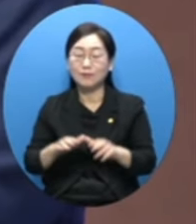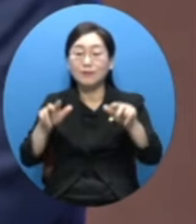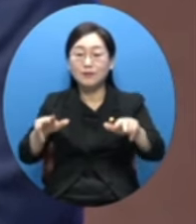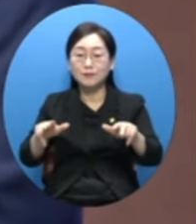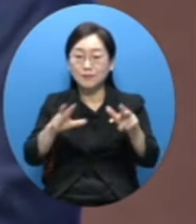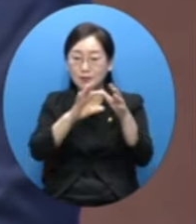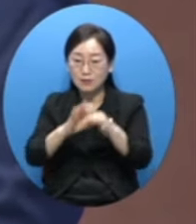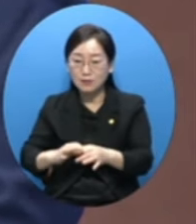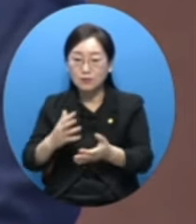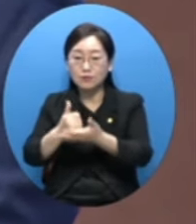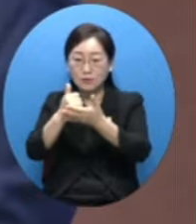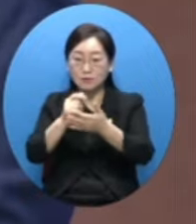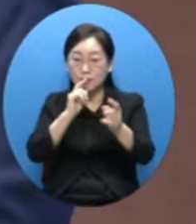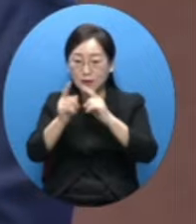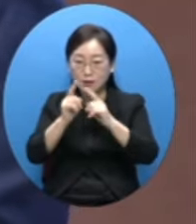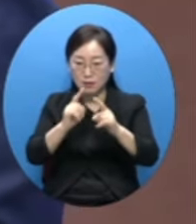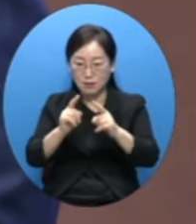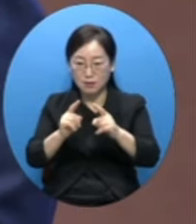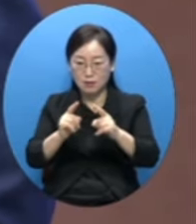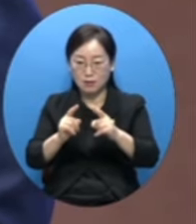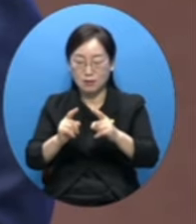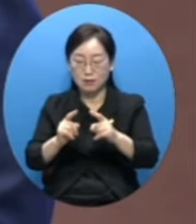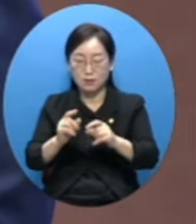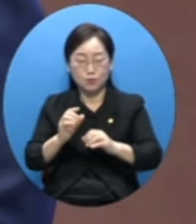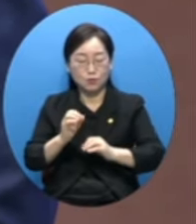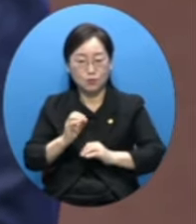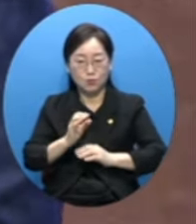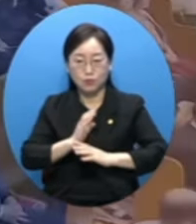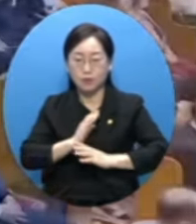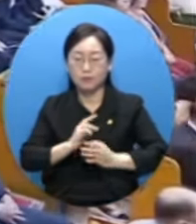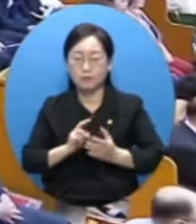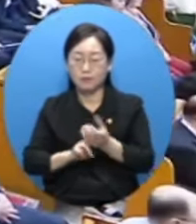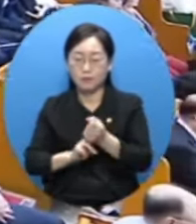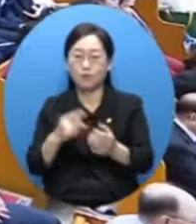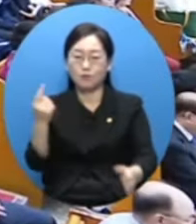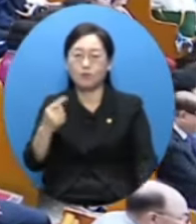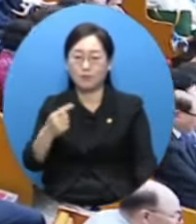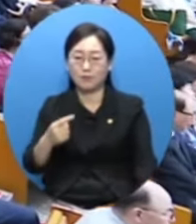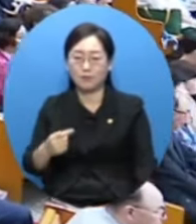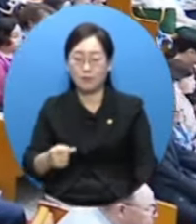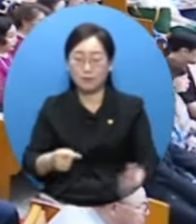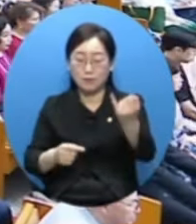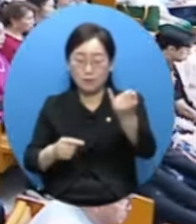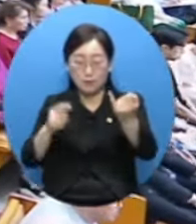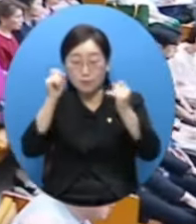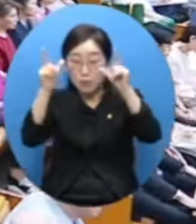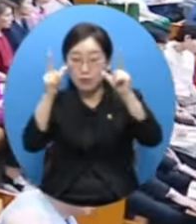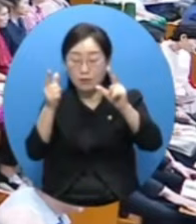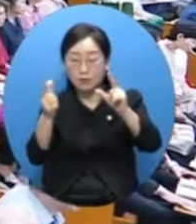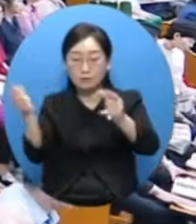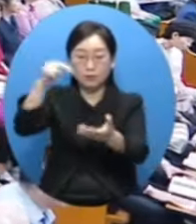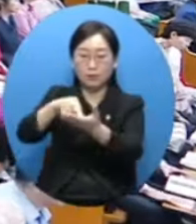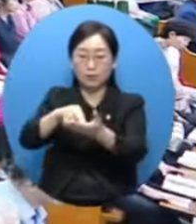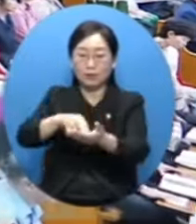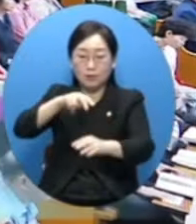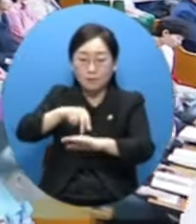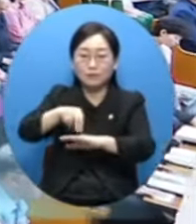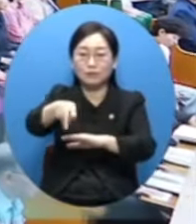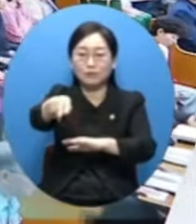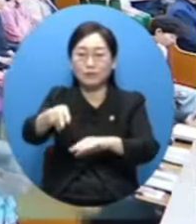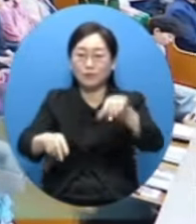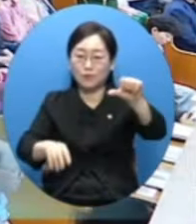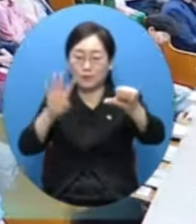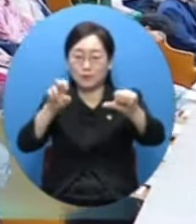주님 말씀 가운데 놀라운 역사가 일어나고 있는 것입니다. 그 순간 소녀가 벌떡 일어나서 걸었습니다. 5장